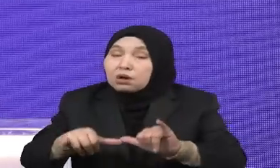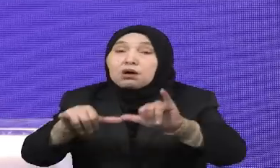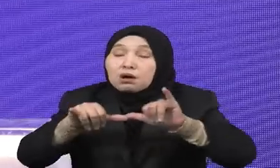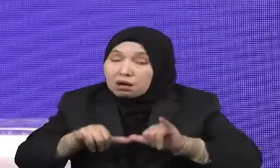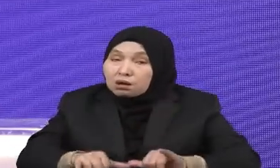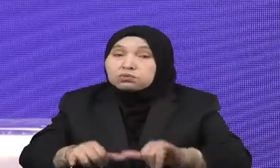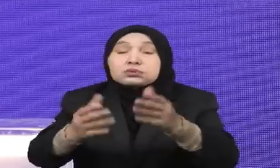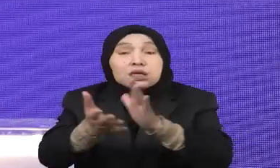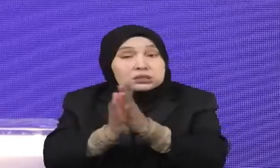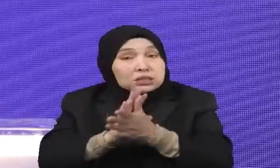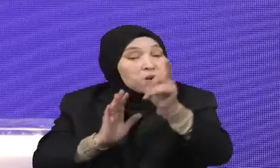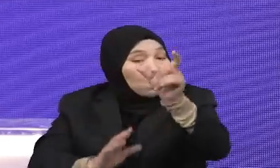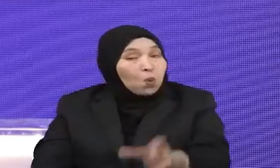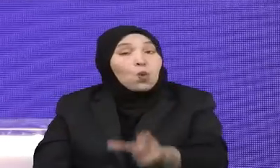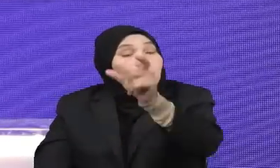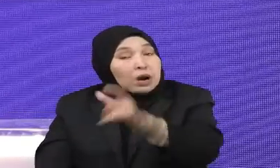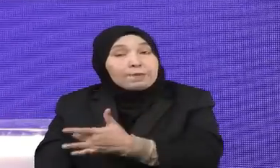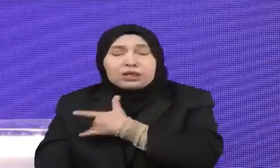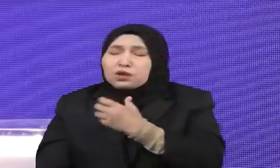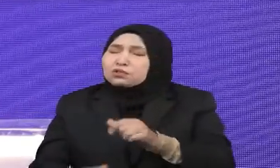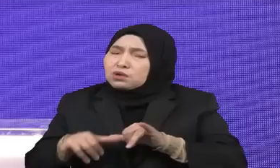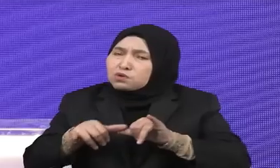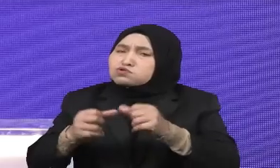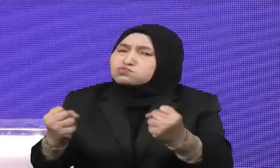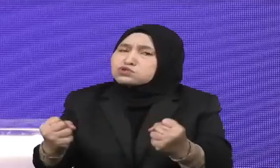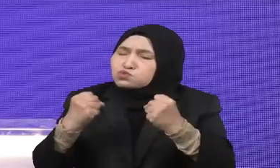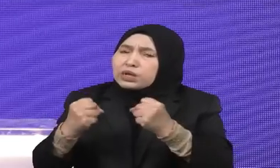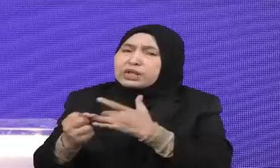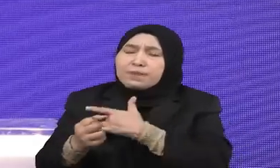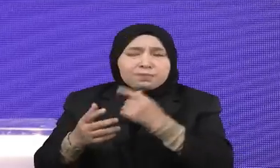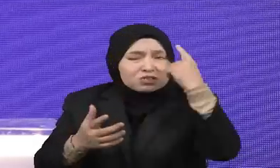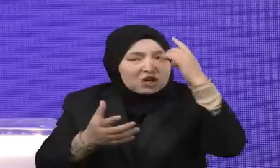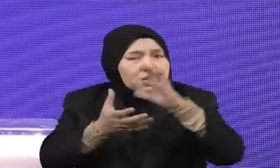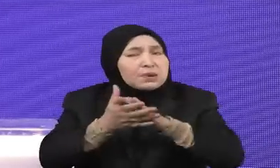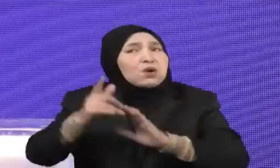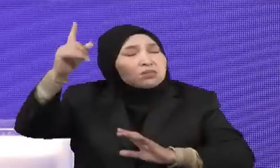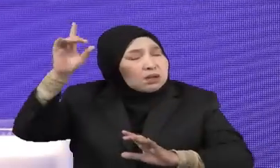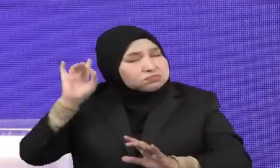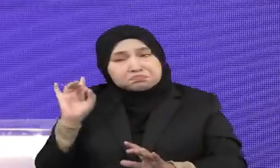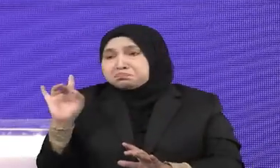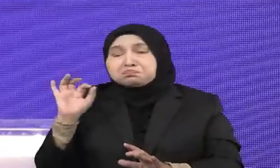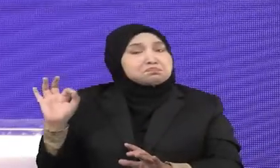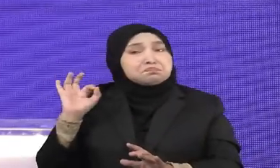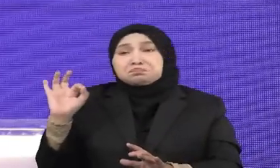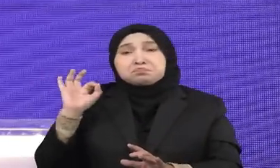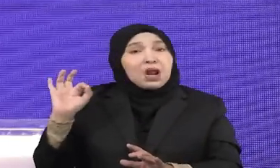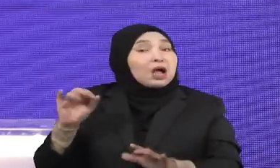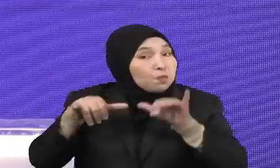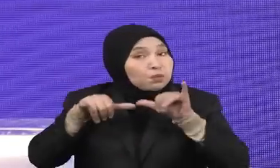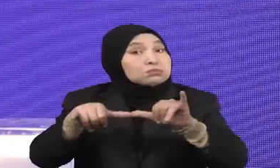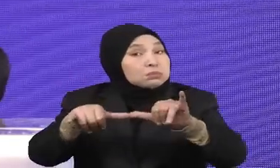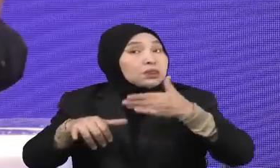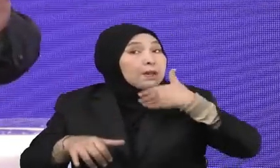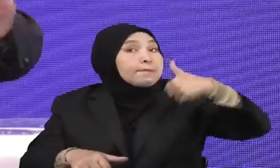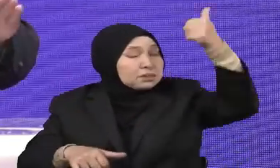menjadi orang beriman ya terus menguatkan iman percaya kepada Allah masih lagi yang